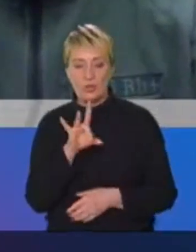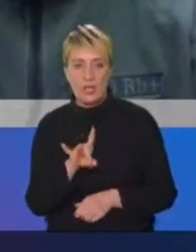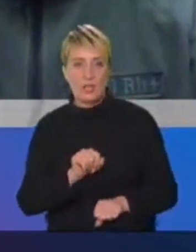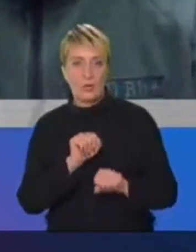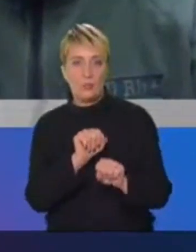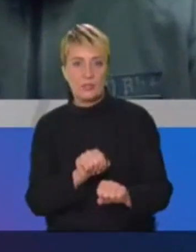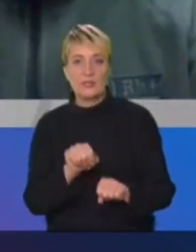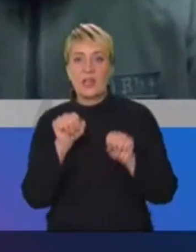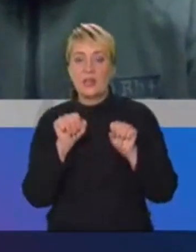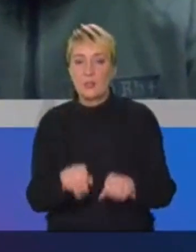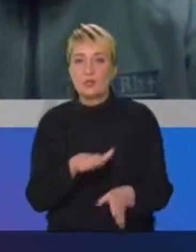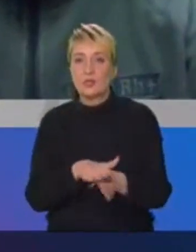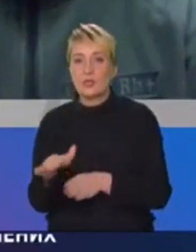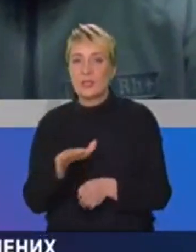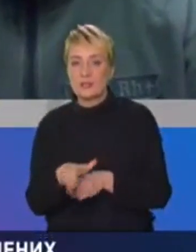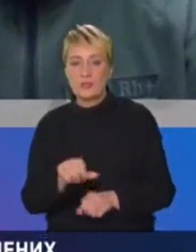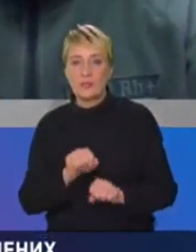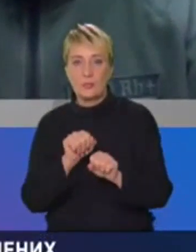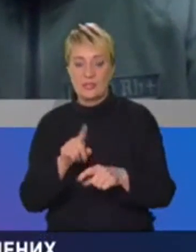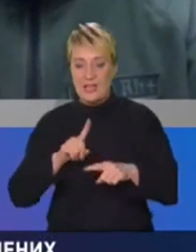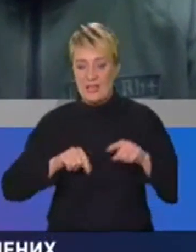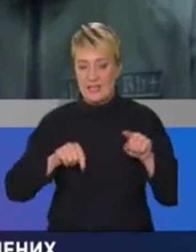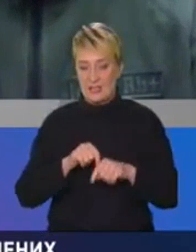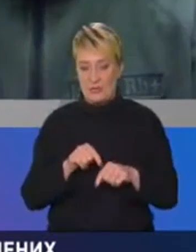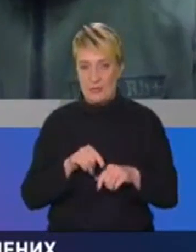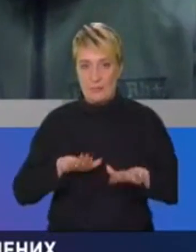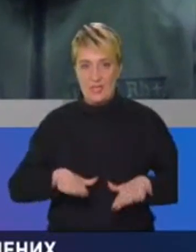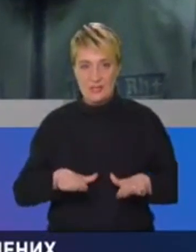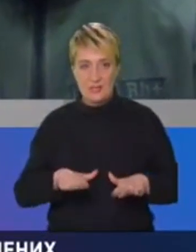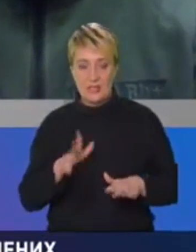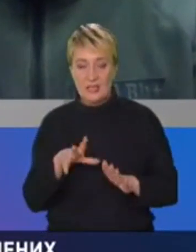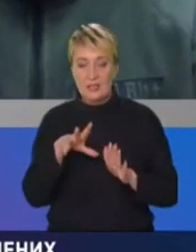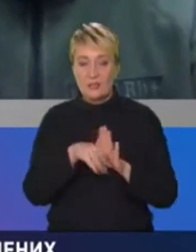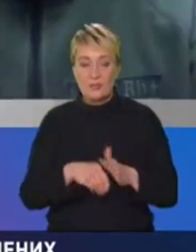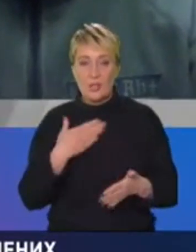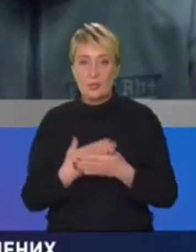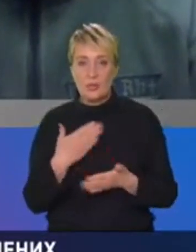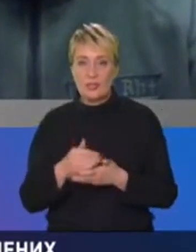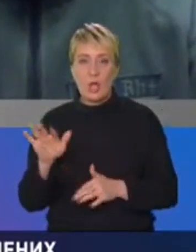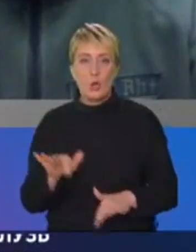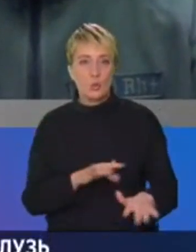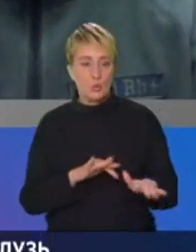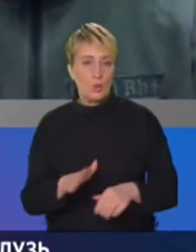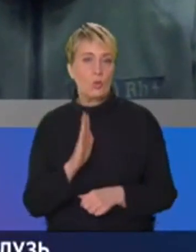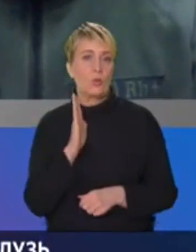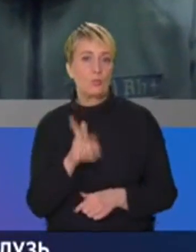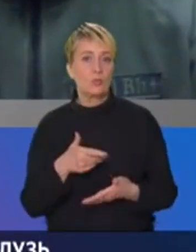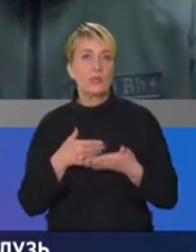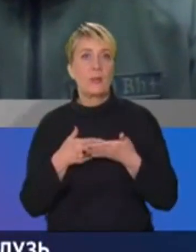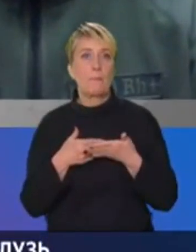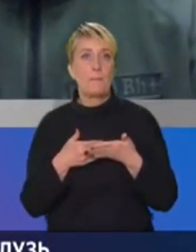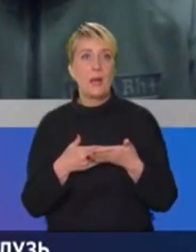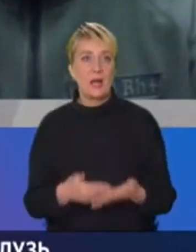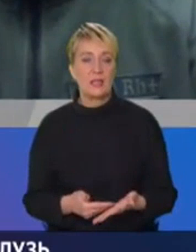вони можуть реалізувати себе в обороні рідного краю. Якщо вони долучаться до волонтерського руху, будуть допомагати